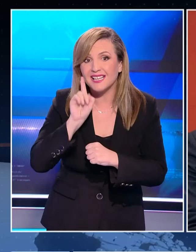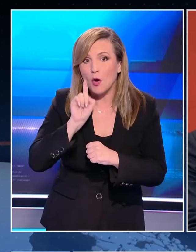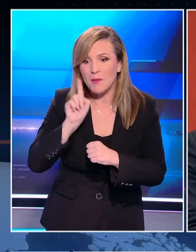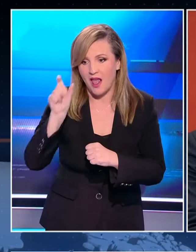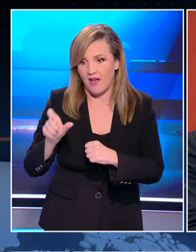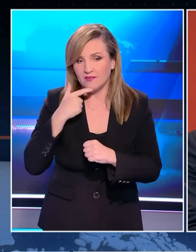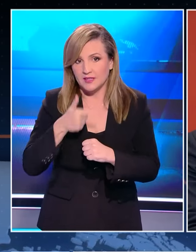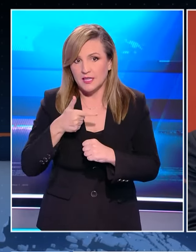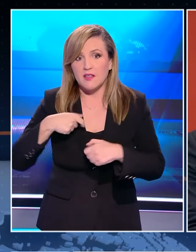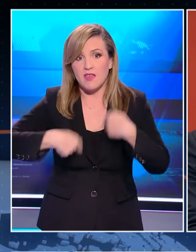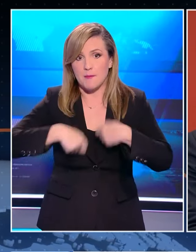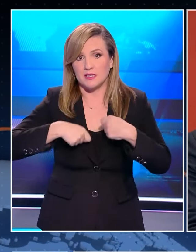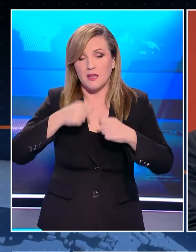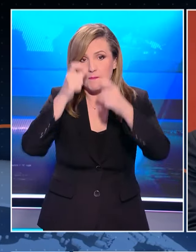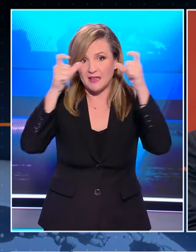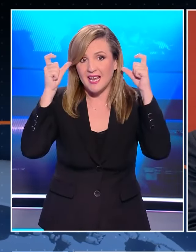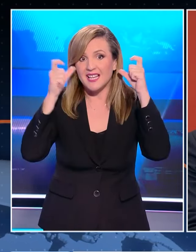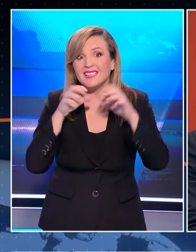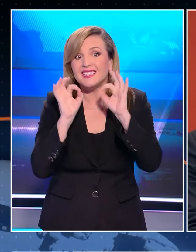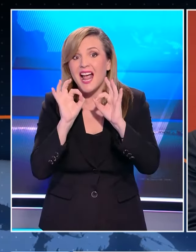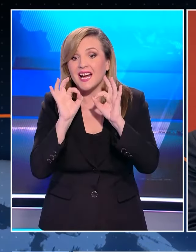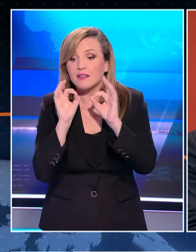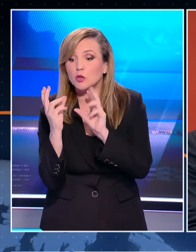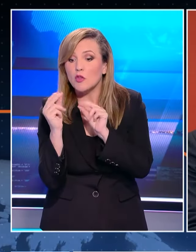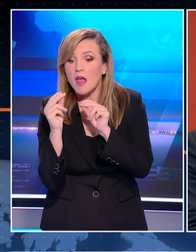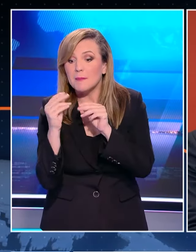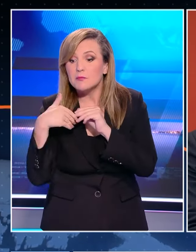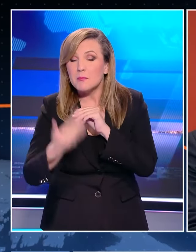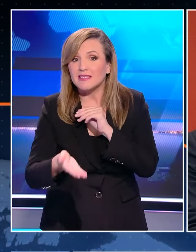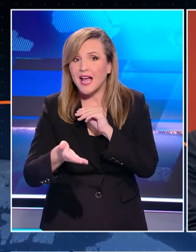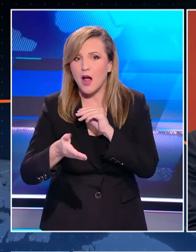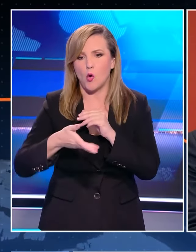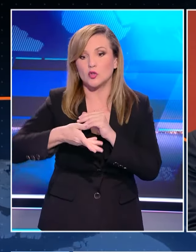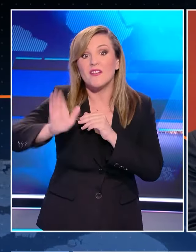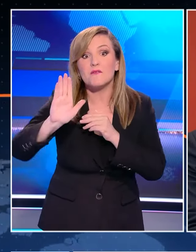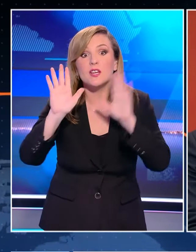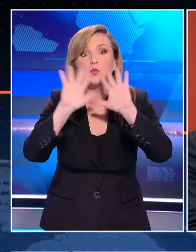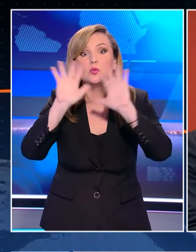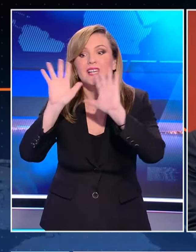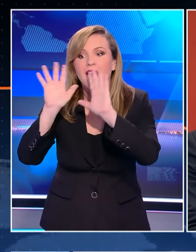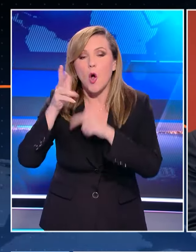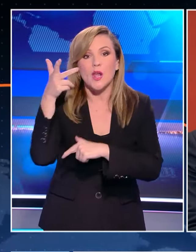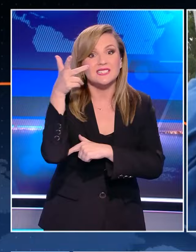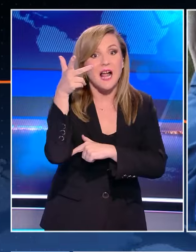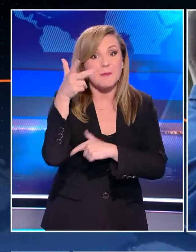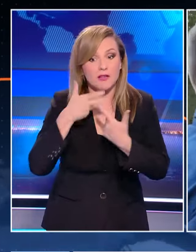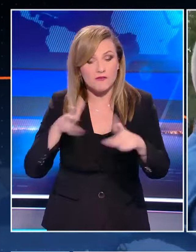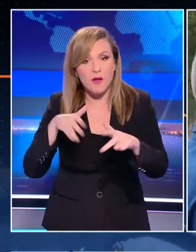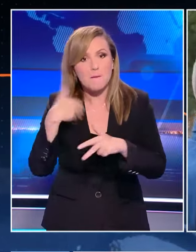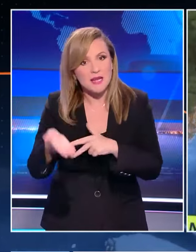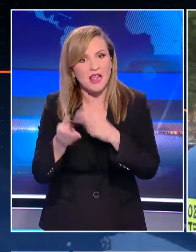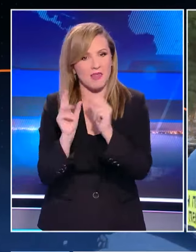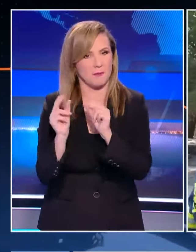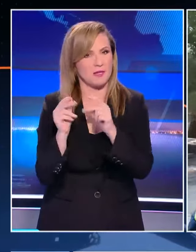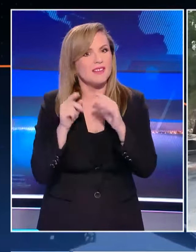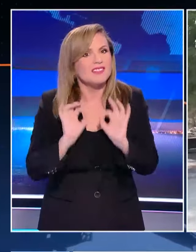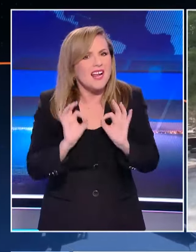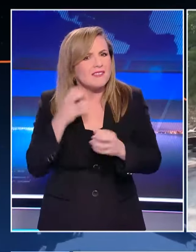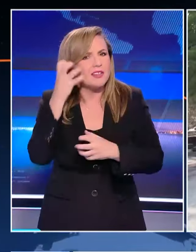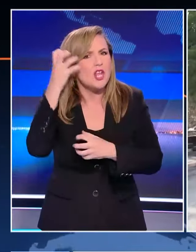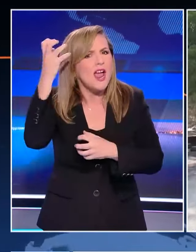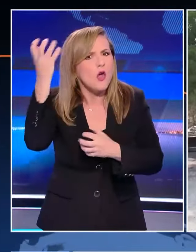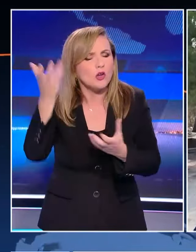διαμαρτυρόταν σήμερα στην Πεντέλη, σε τι ακριβώς θα λογαριαστούμε μόλις φύγουν οι τηλεοπτικές κάμερες. Η πολιτική αντιπαράθεση για